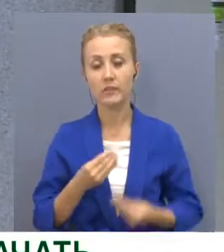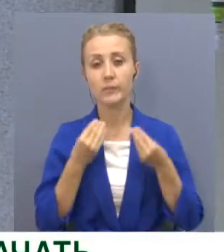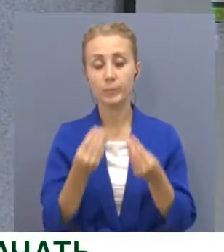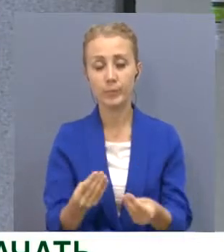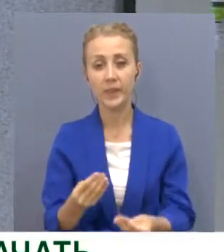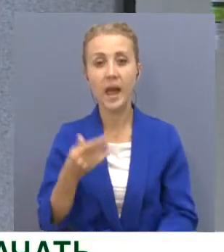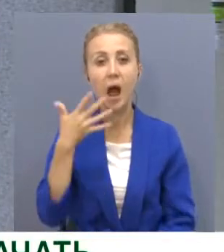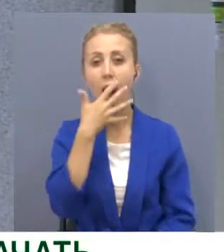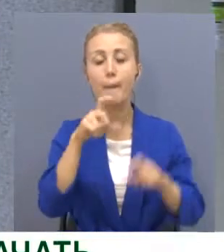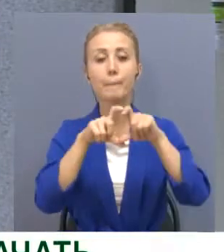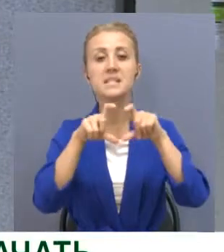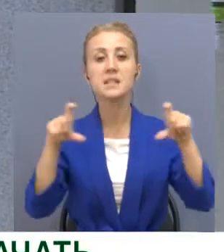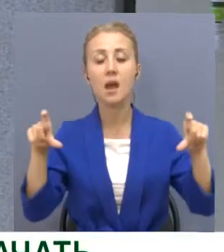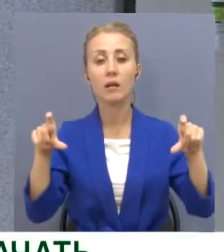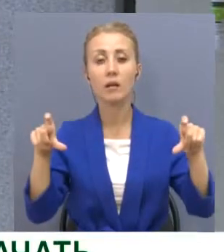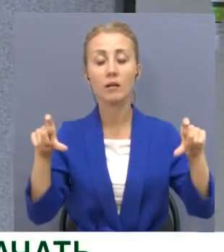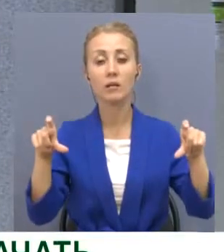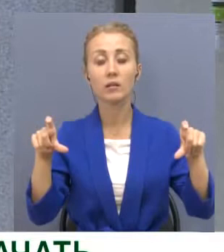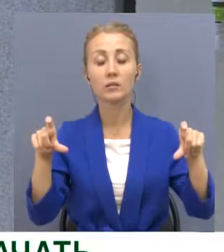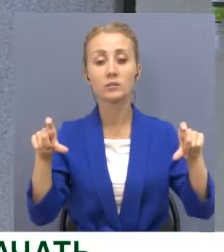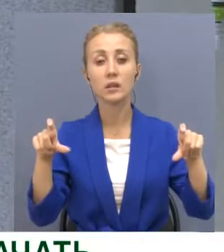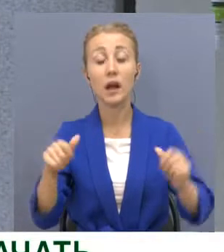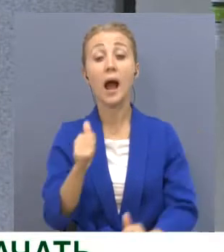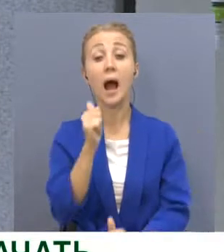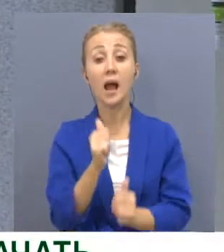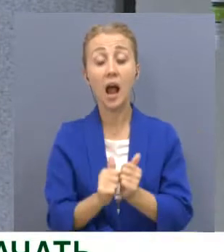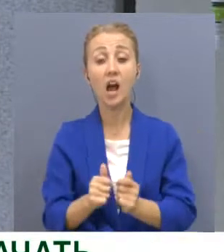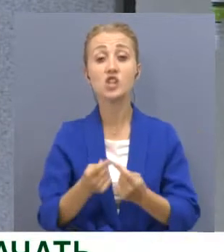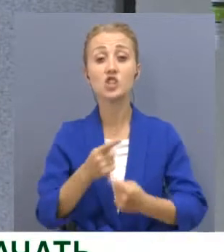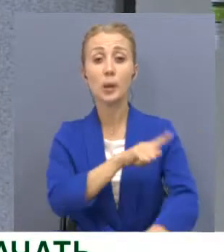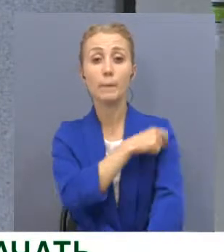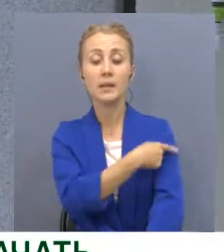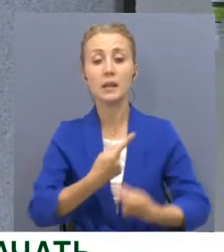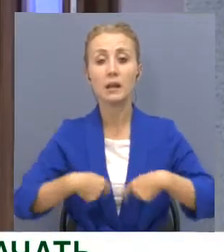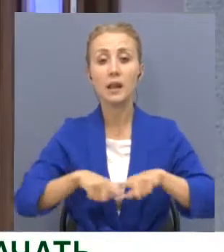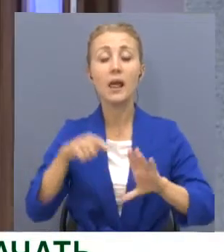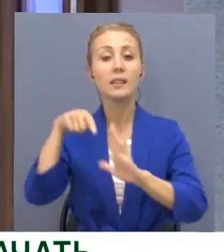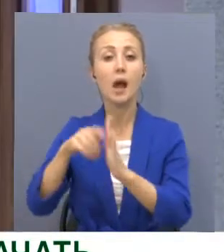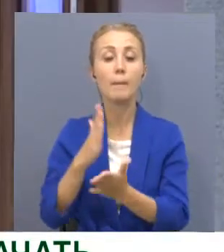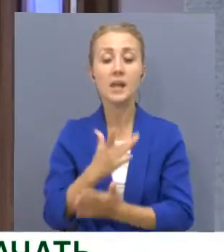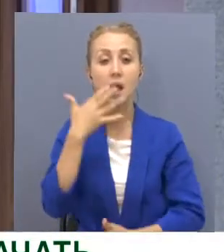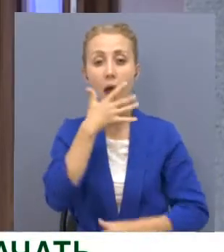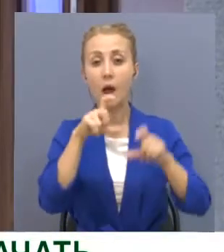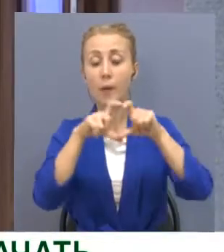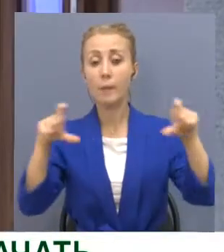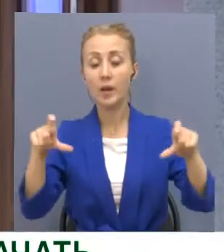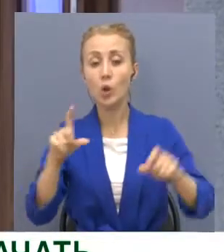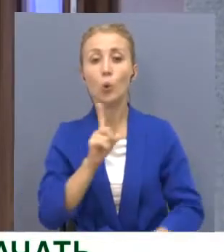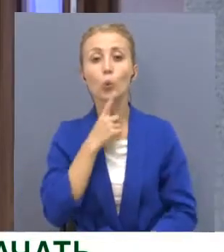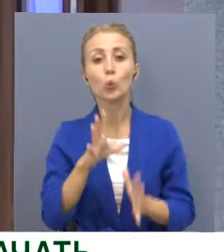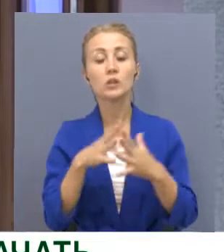выдаются в аптечном пункте. То есть при каждой медицинской организации в поликлинике есть аптечный пункт. Социально незащищенные слои